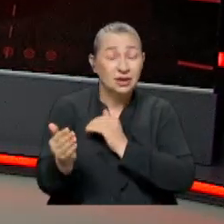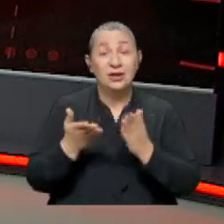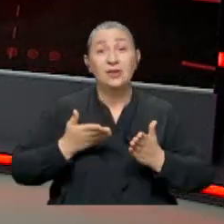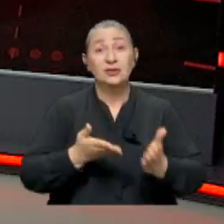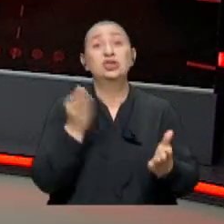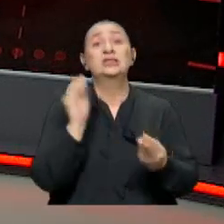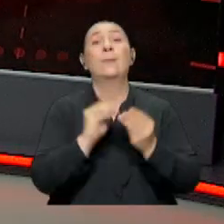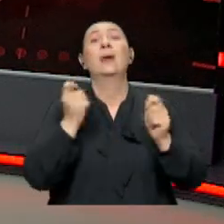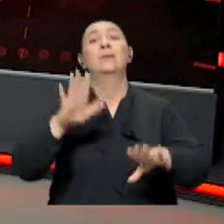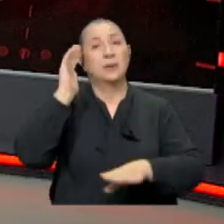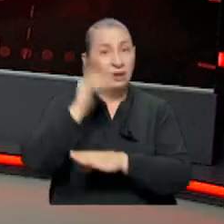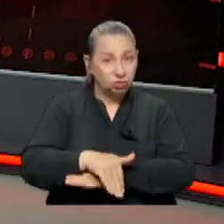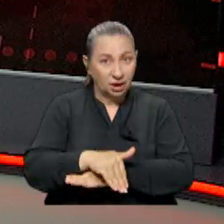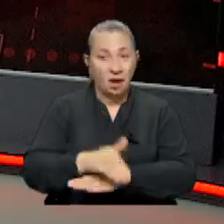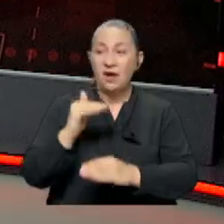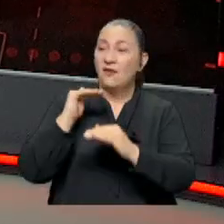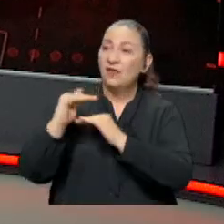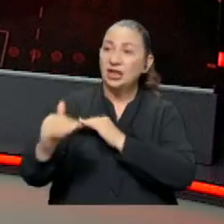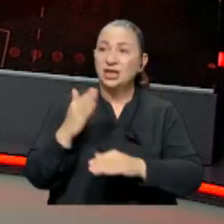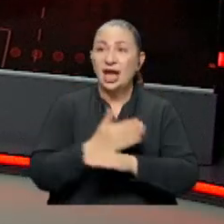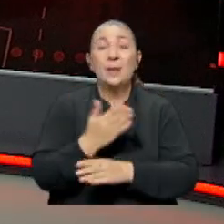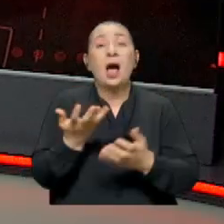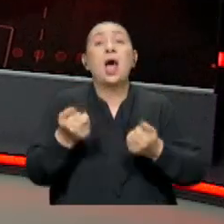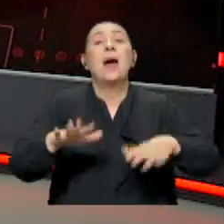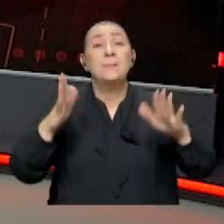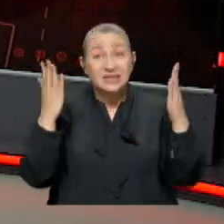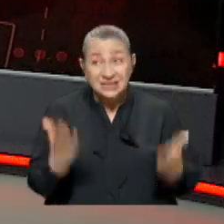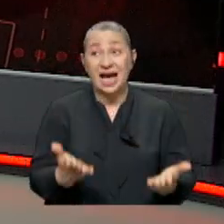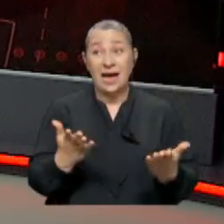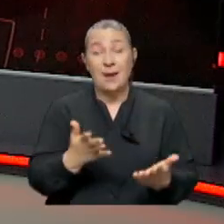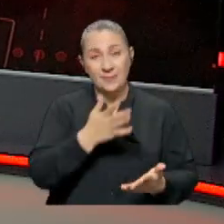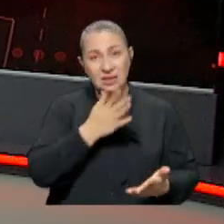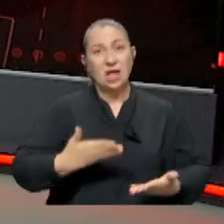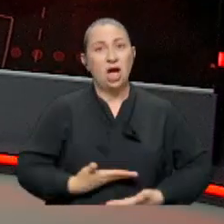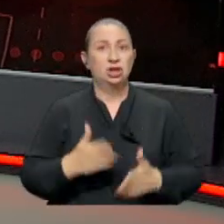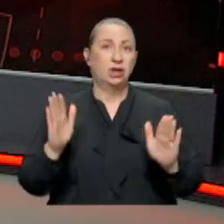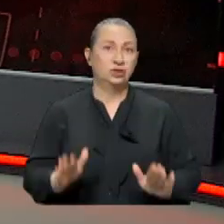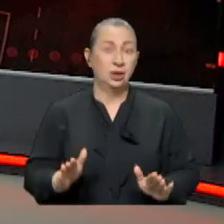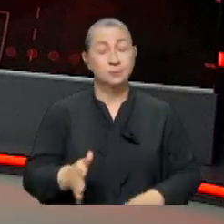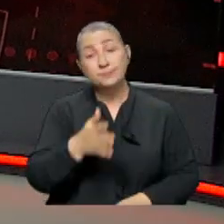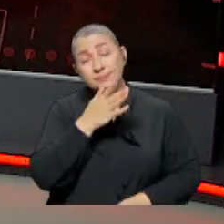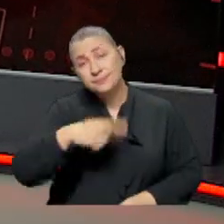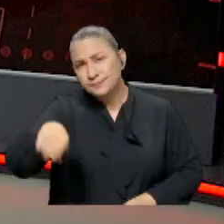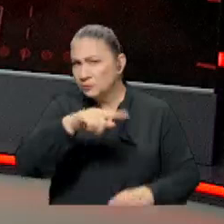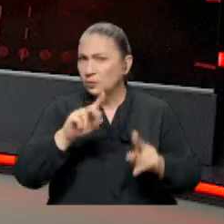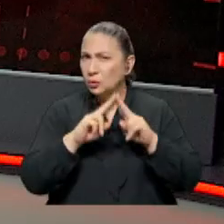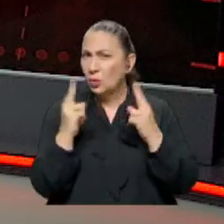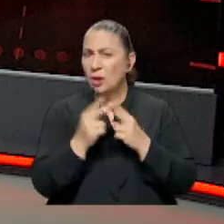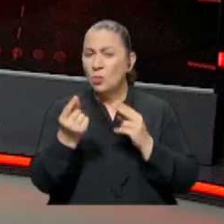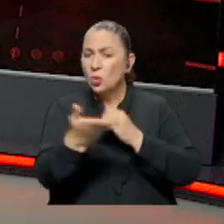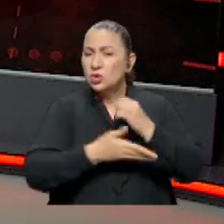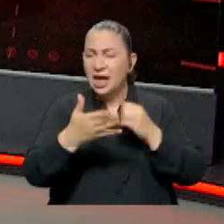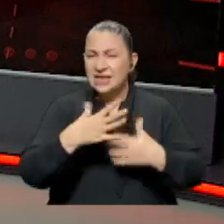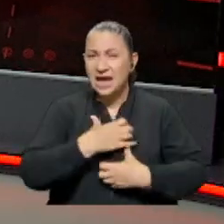Fırıncı zam yapmasa batacak. Vatandaş ekmek bile alamazsa bildiğiniz aç kalacak. Biliyorsunuz dünyadaki buğday